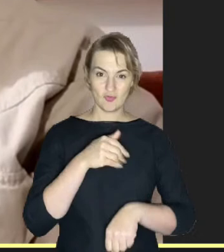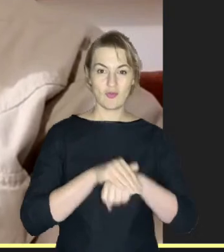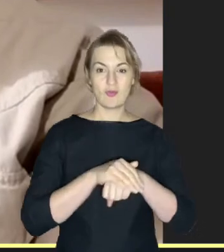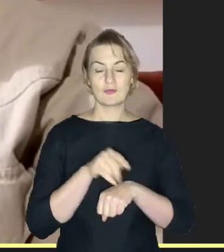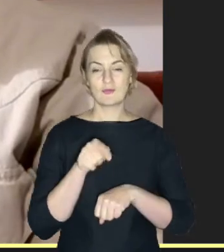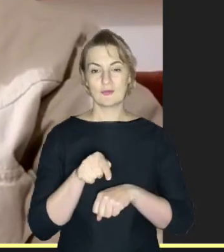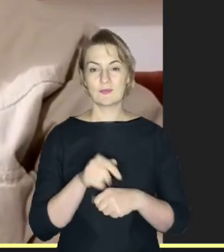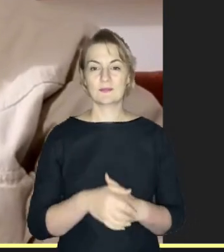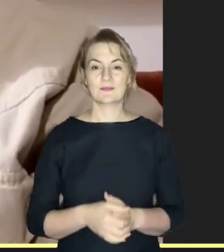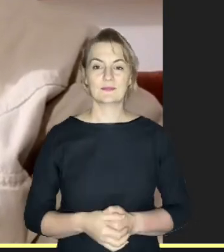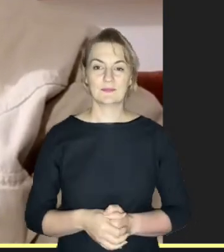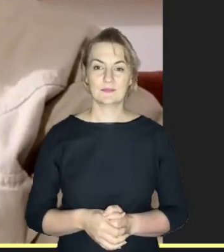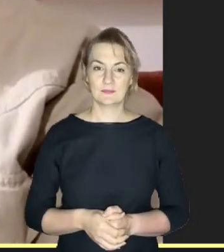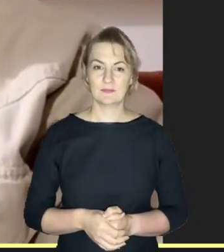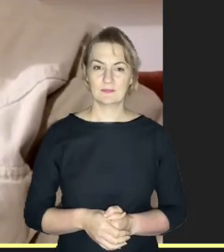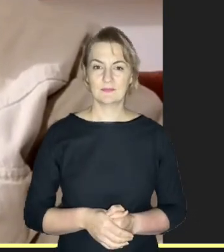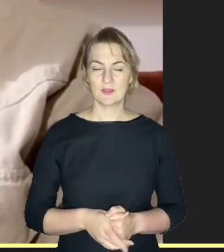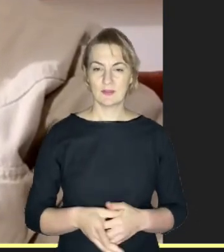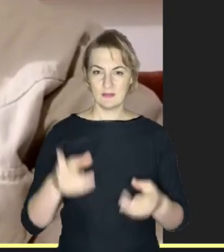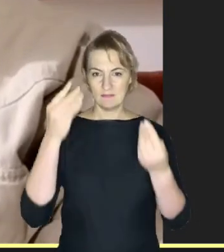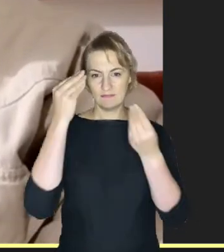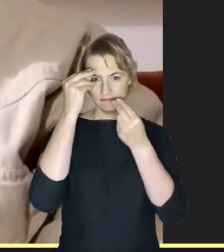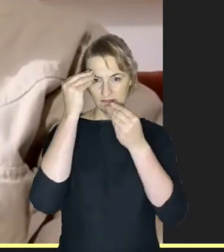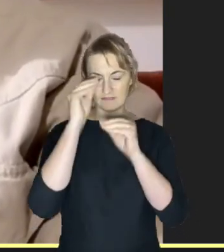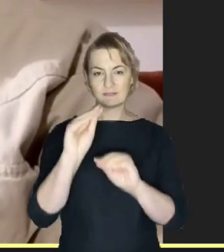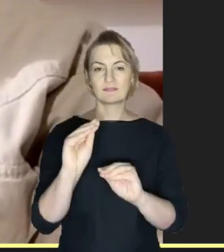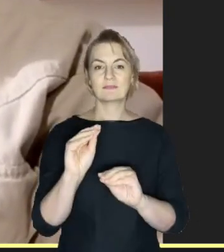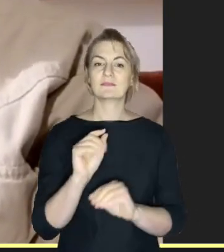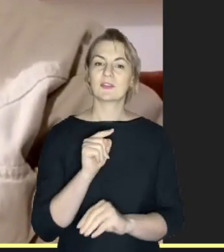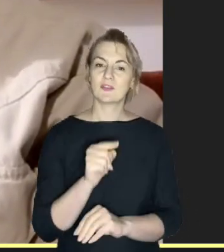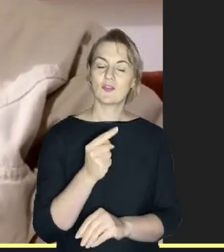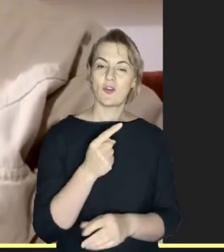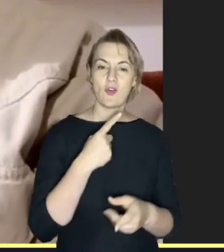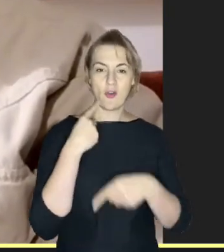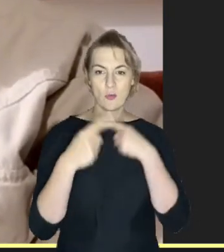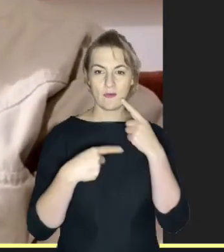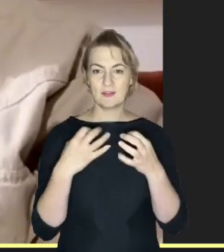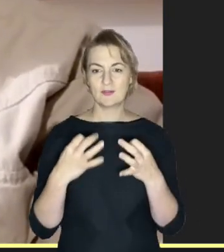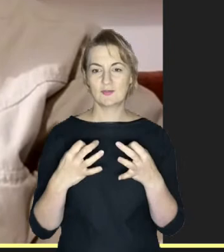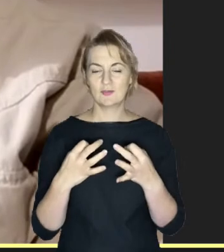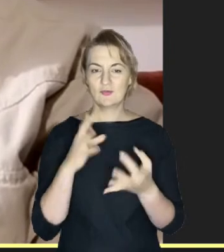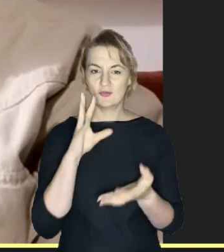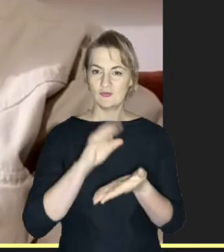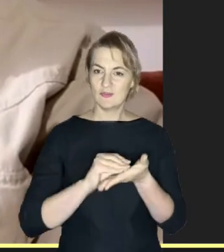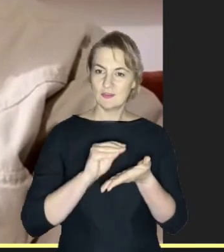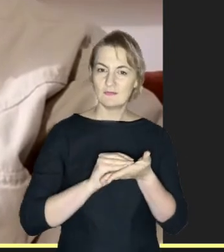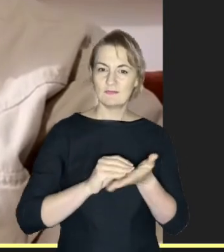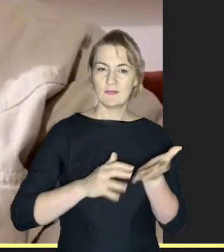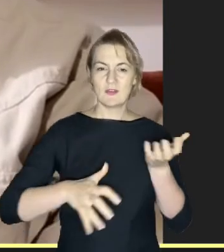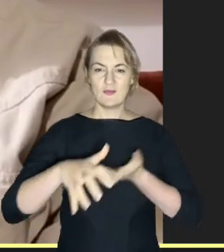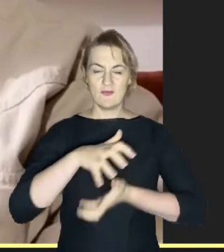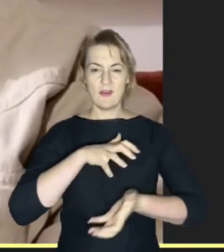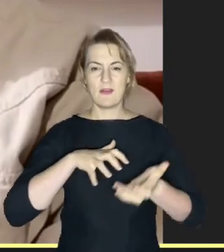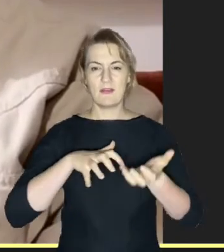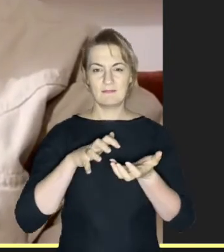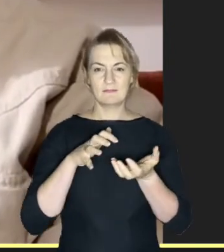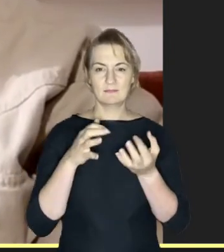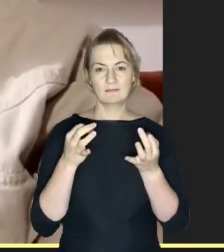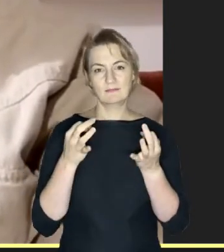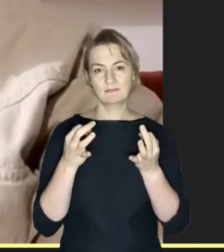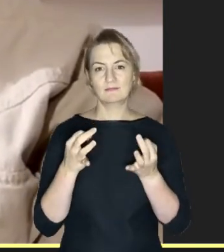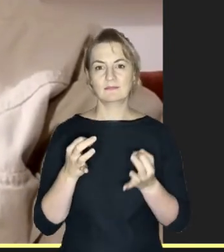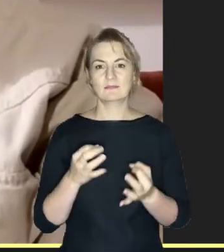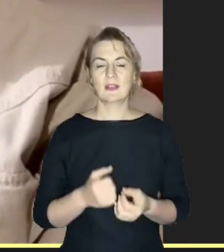czy to jest właśnie ten przekaz, który płynie z tego doświadczenia świata, który no,